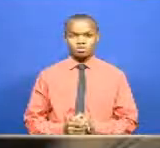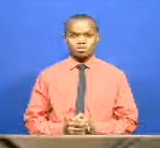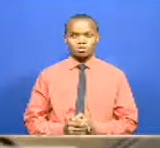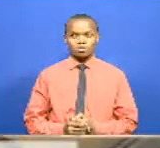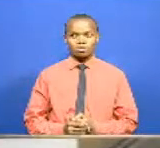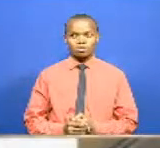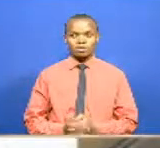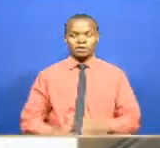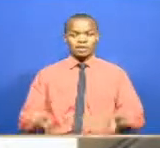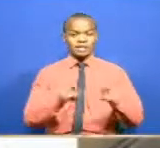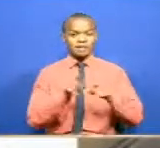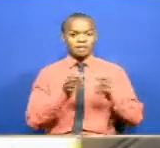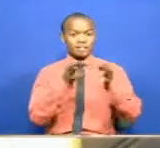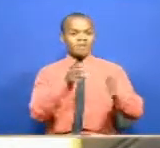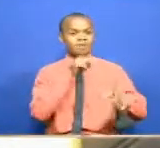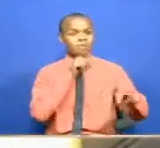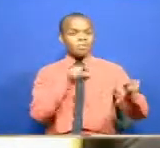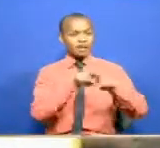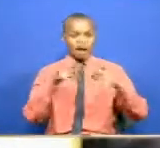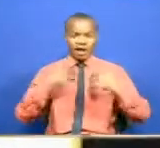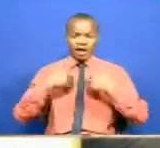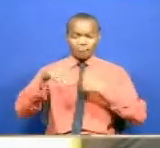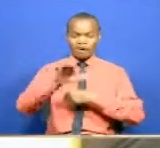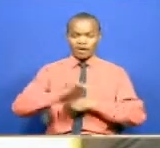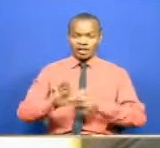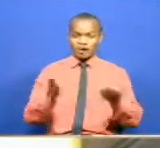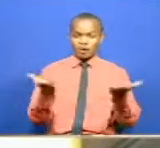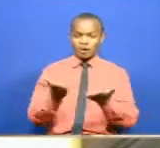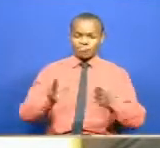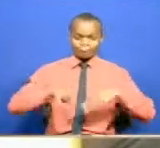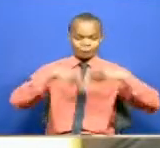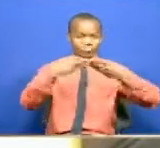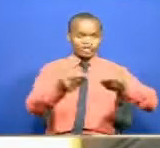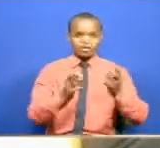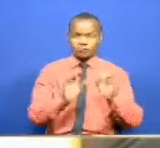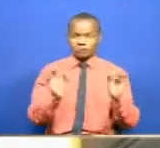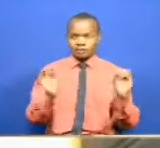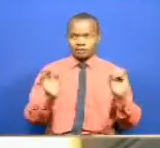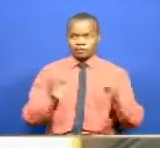Even if your brother has a workshop which cannot produce, don't give him.